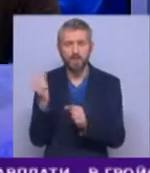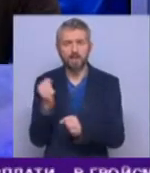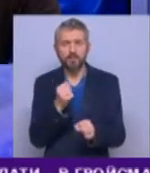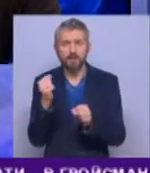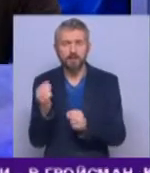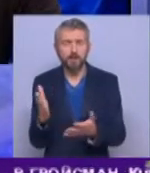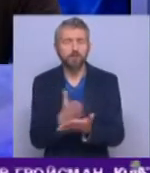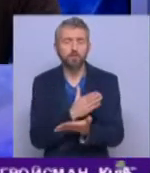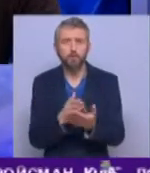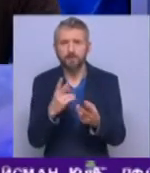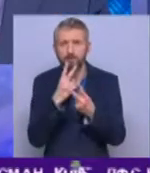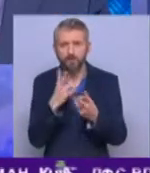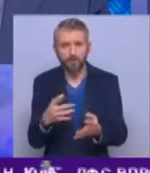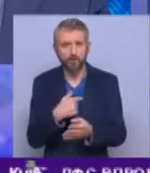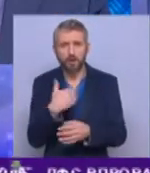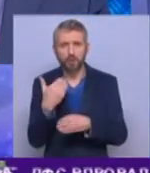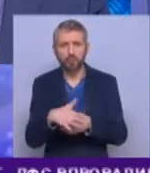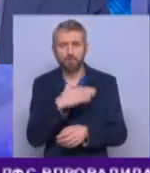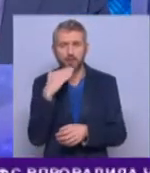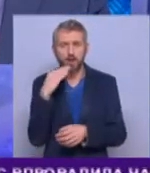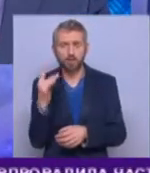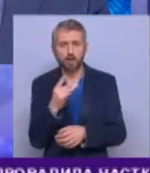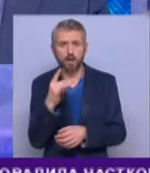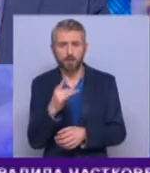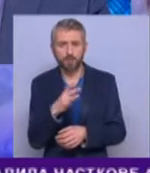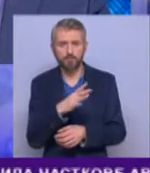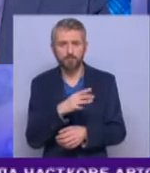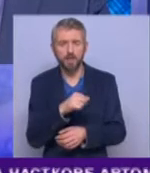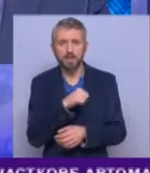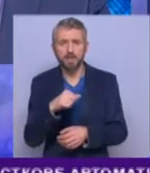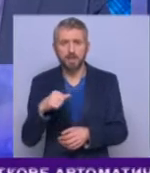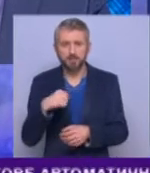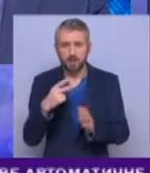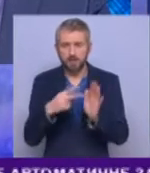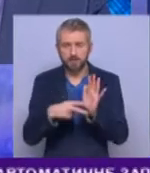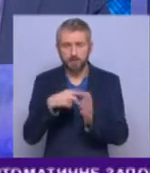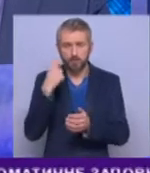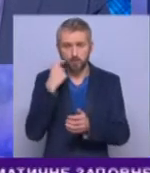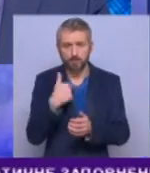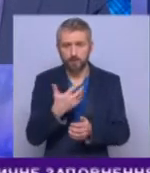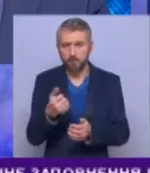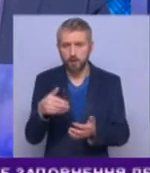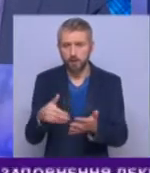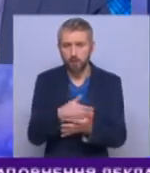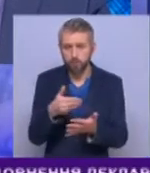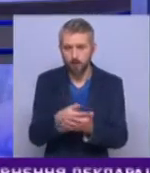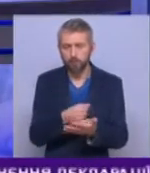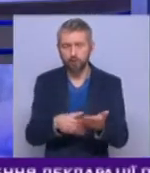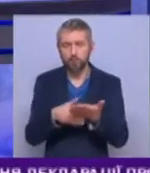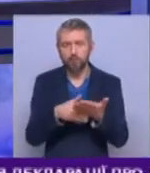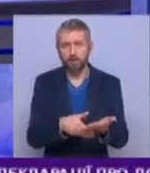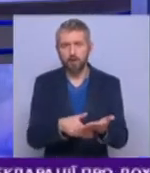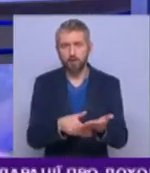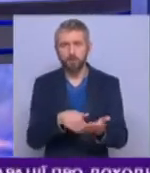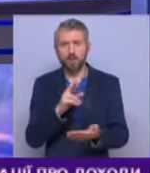двірників зовсім не видно. Я вже неодноразово сама 70 років брала лопату і